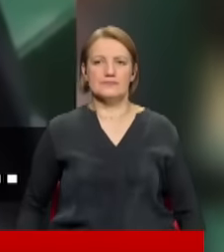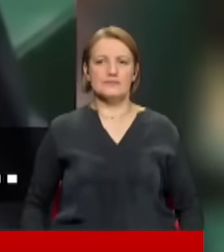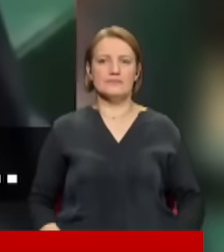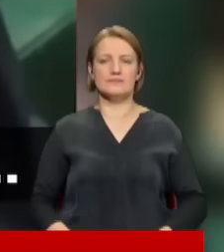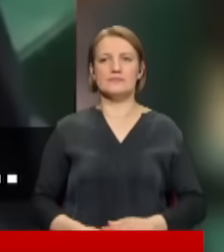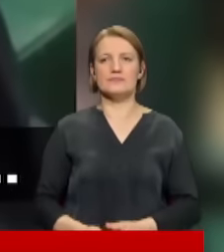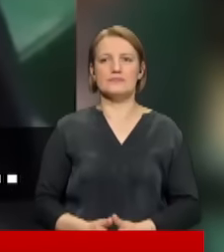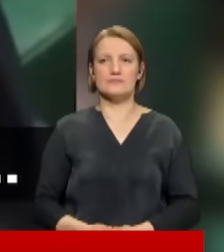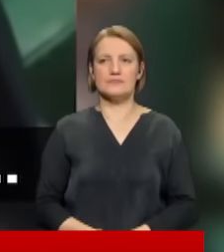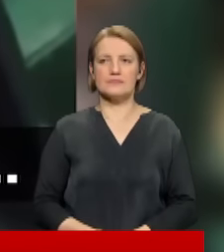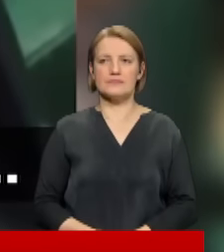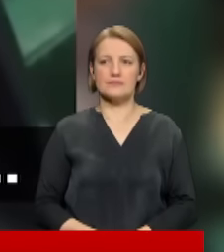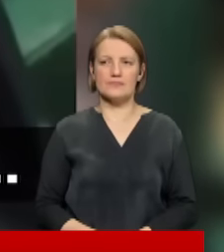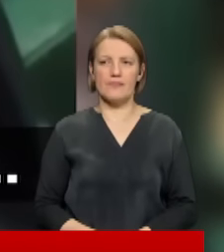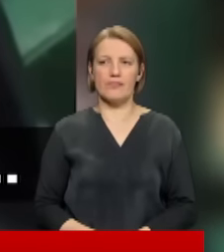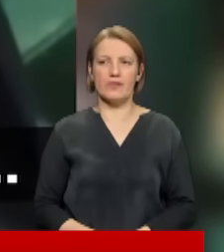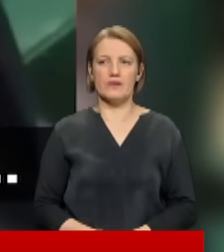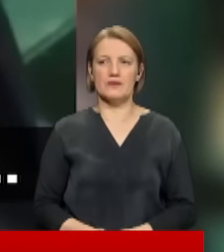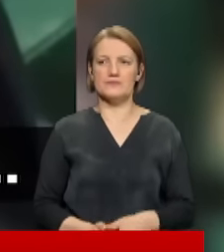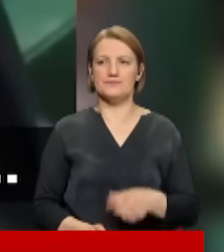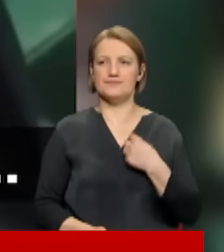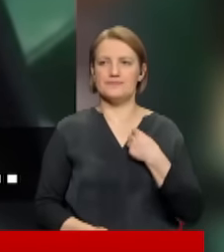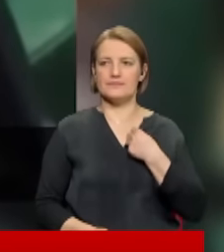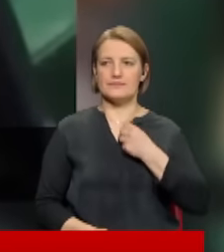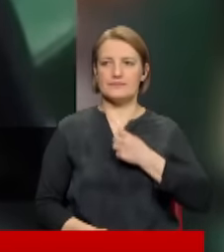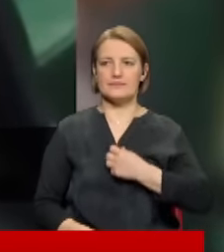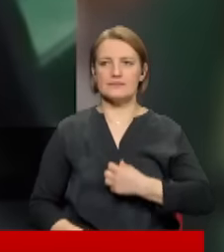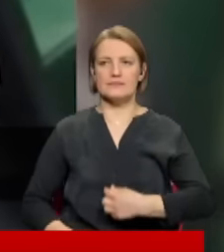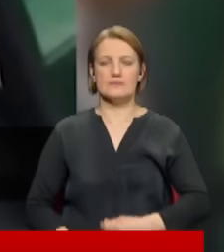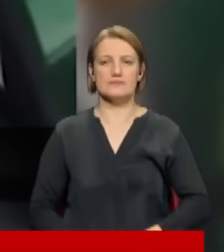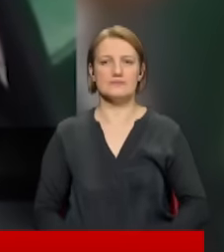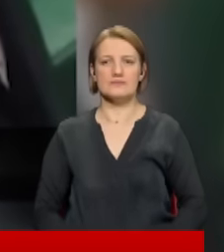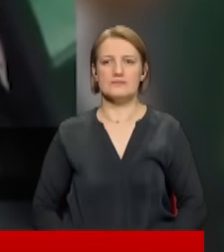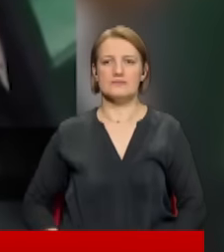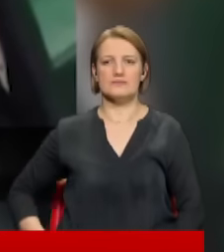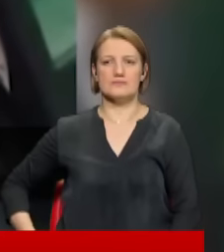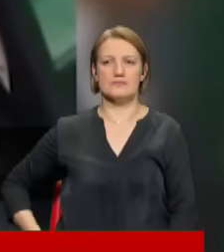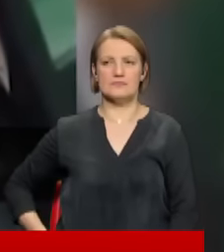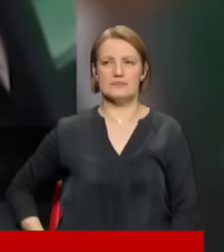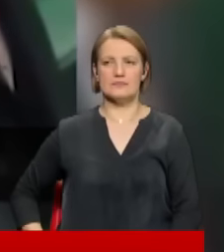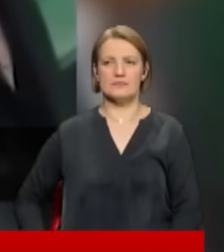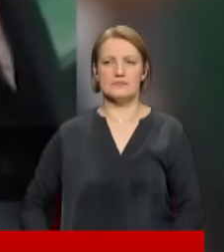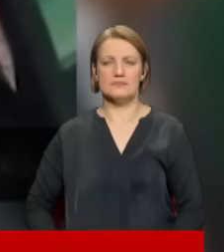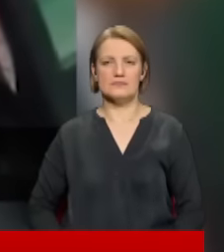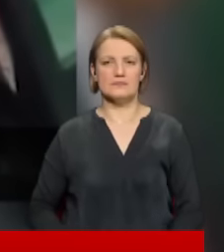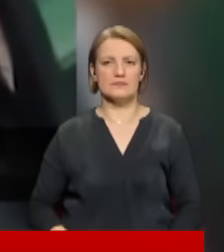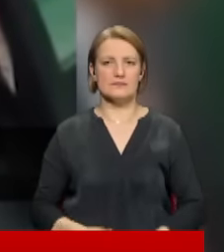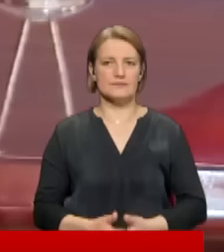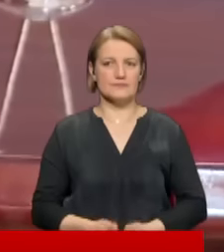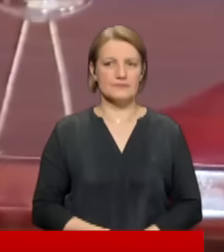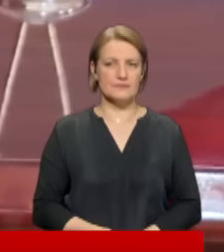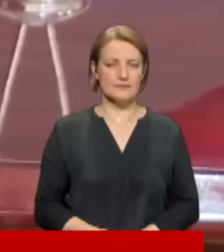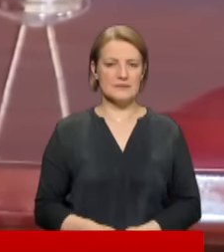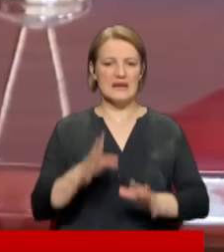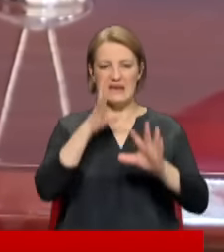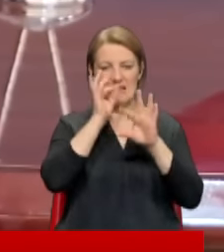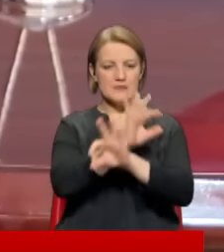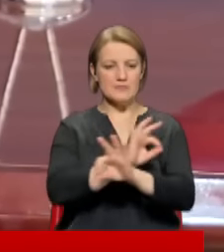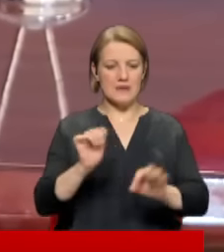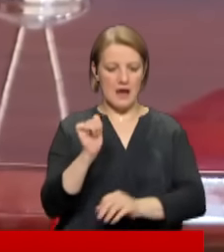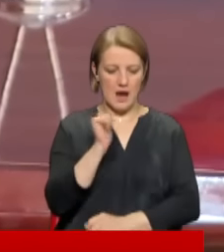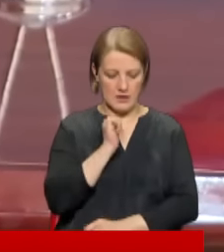şekilde devam ediyor. Birileriniz oldukça güzel geliyor enflasyonla ilgili. Ara zam şu an gündeminize yok. Kimse